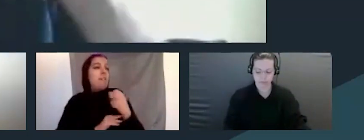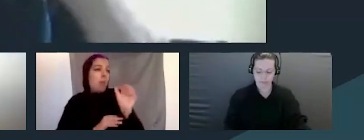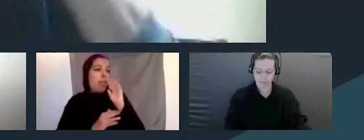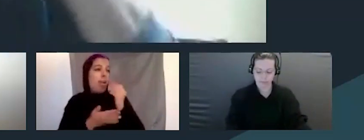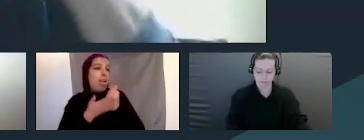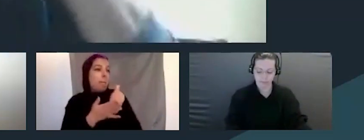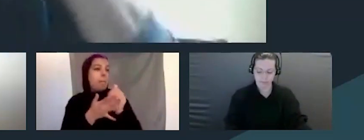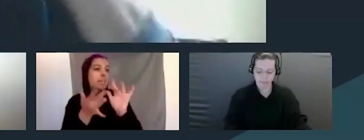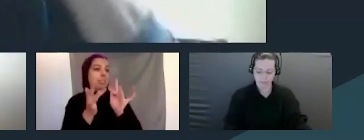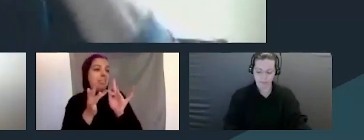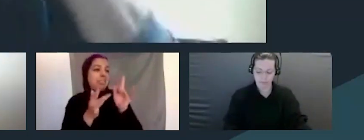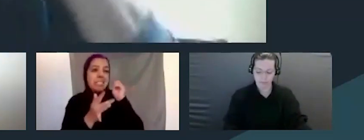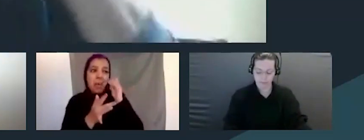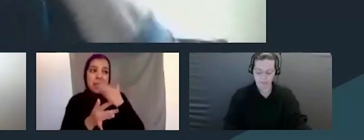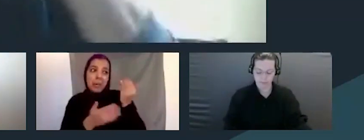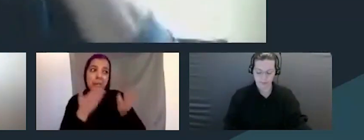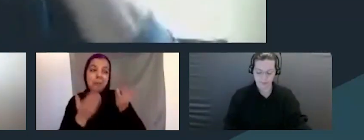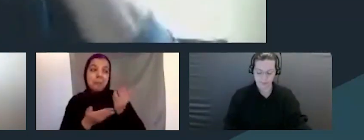sonore.